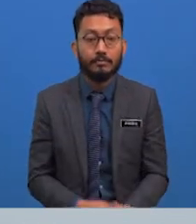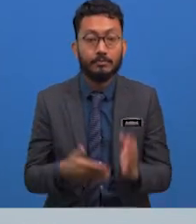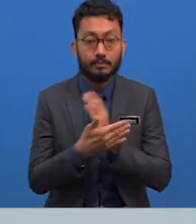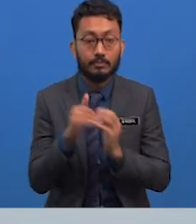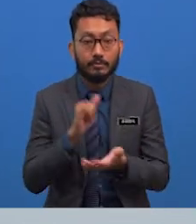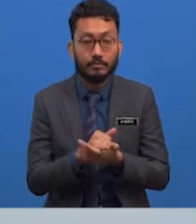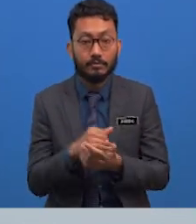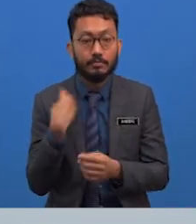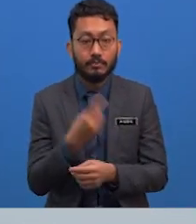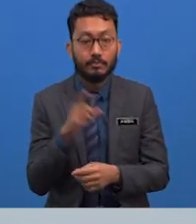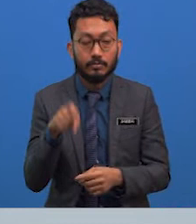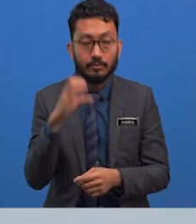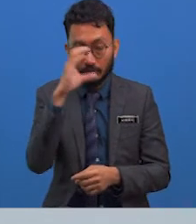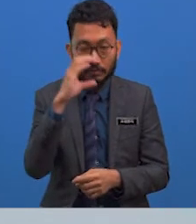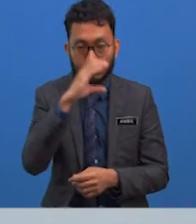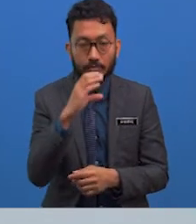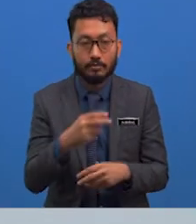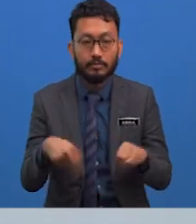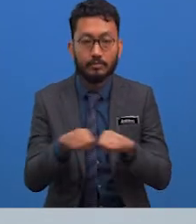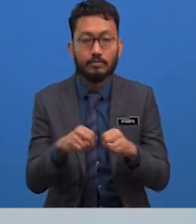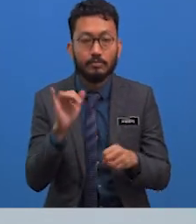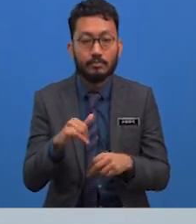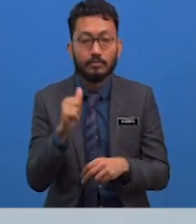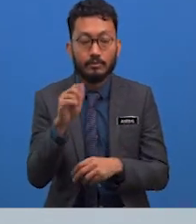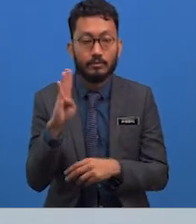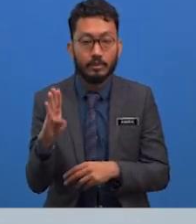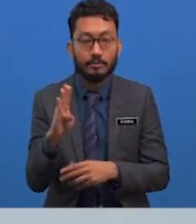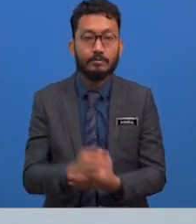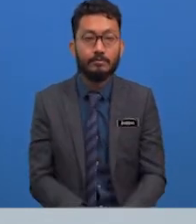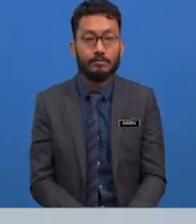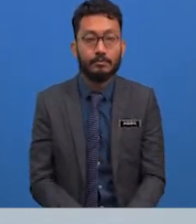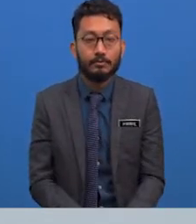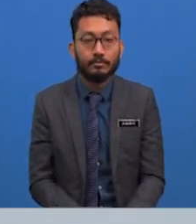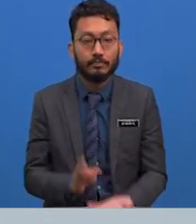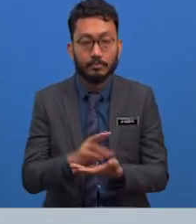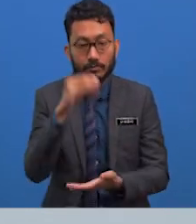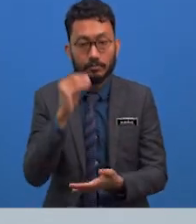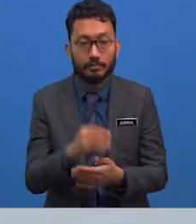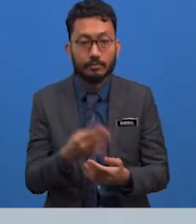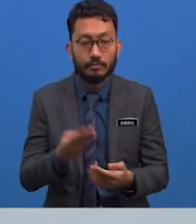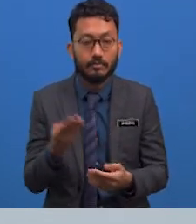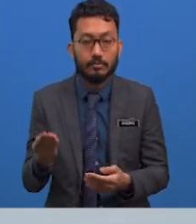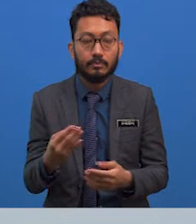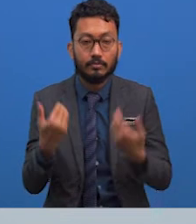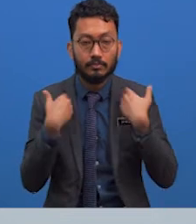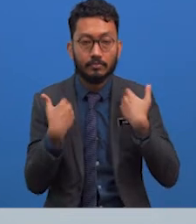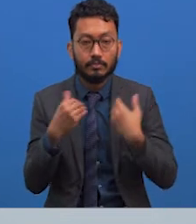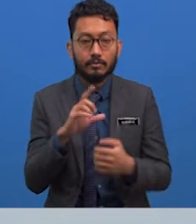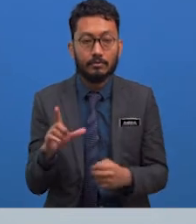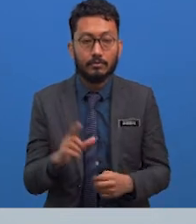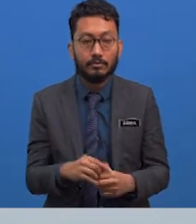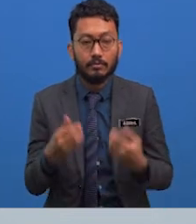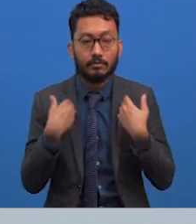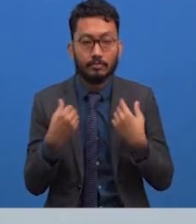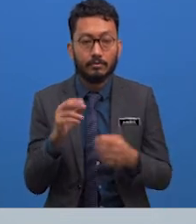perlu mencari nilai A dan B terlebih dahulu. Maklumat yang diberi bersama soalan pula adalah